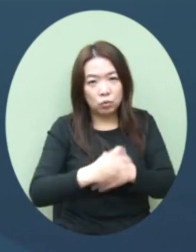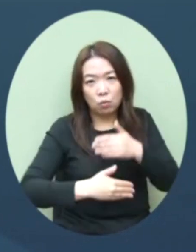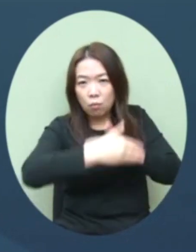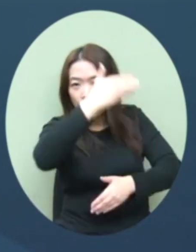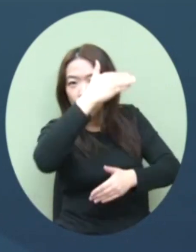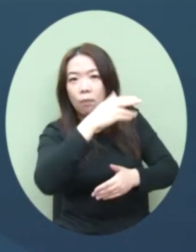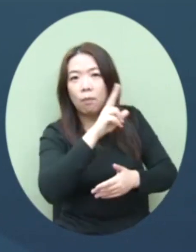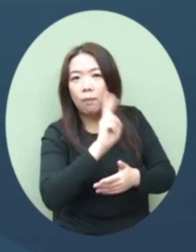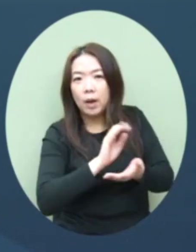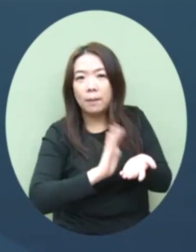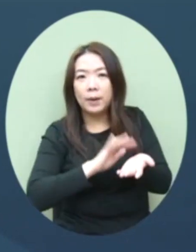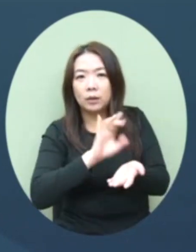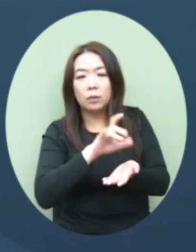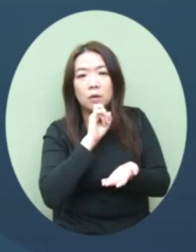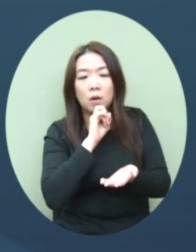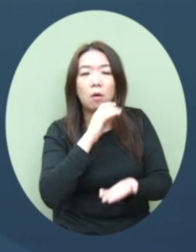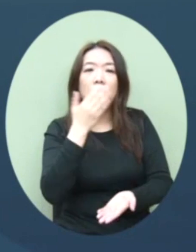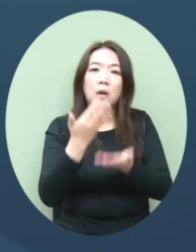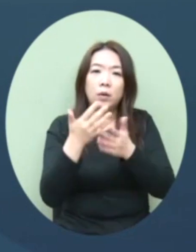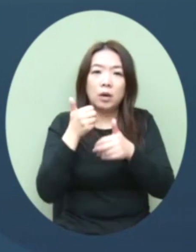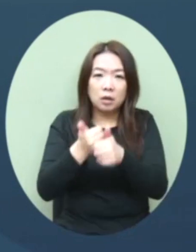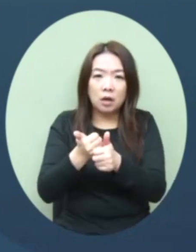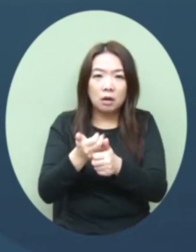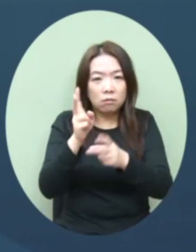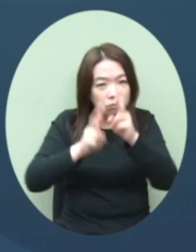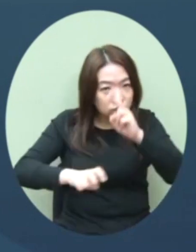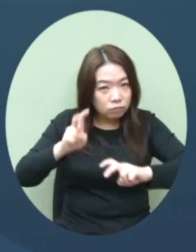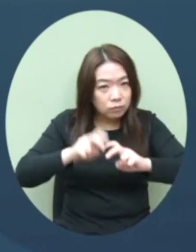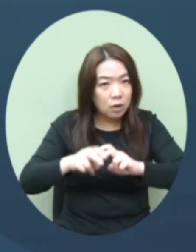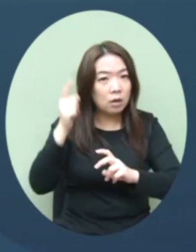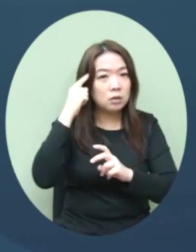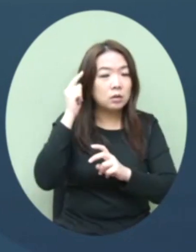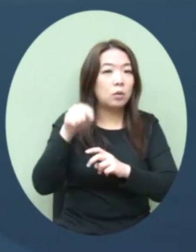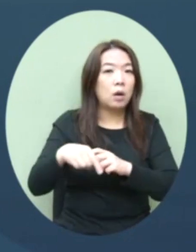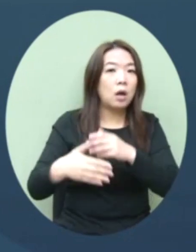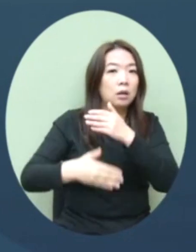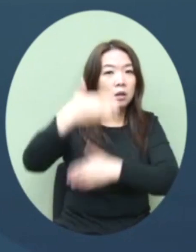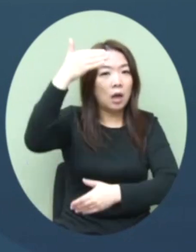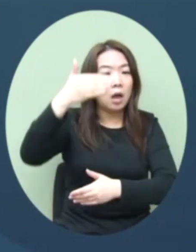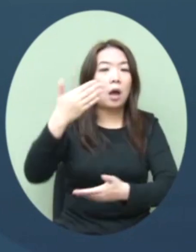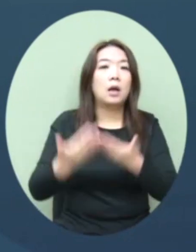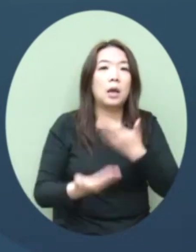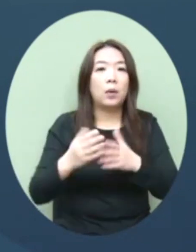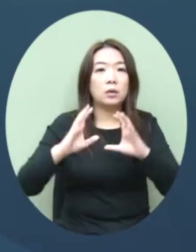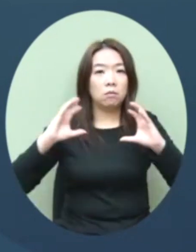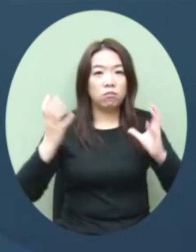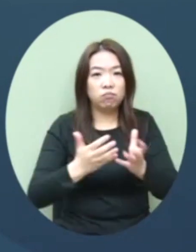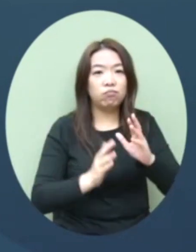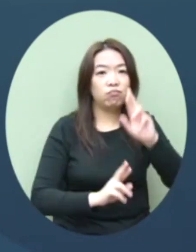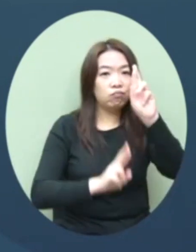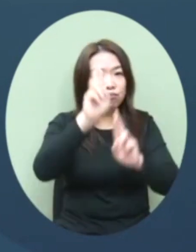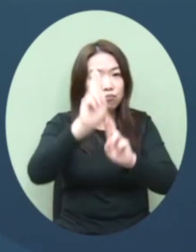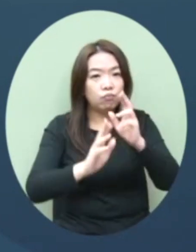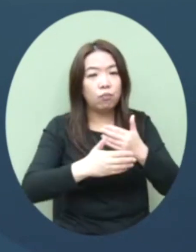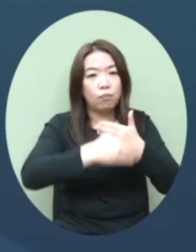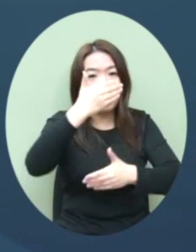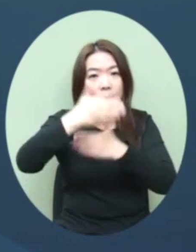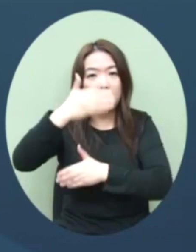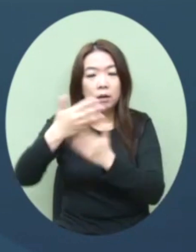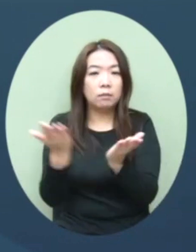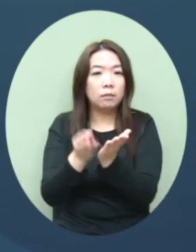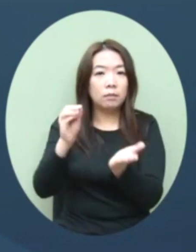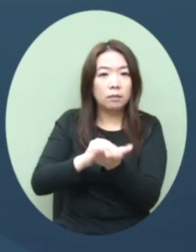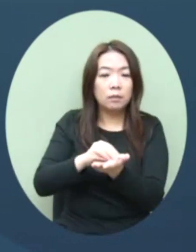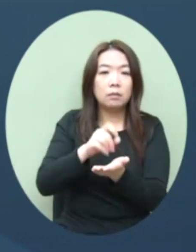著我們在個案追蹤的時候知道某一個大廈或者某一組大廈會有確診個案而將我們的